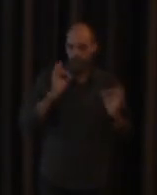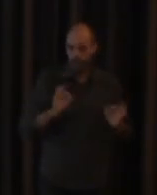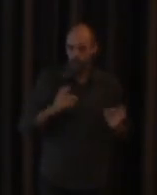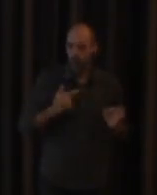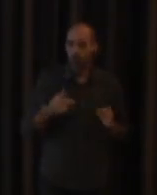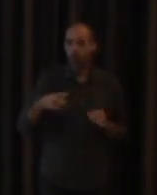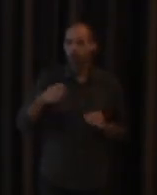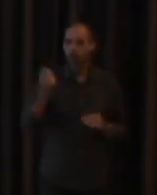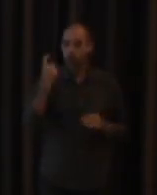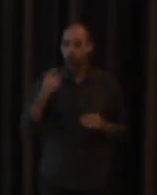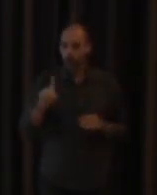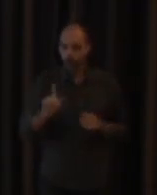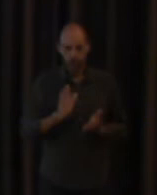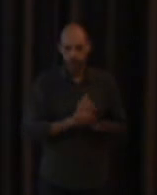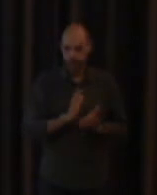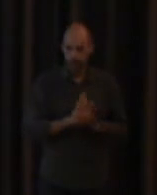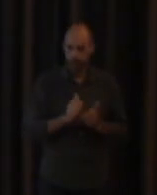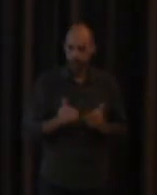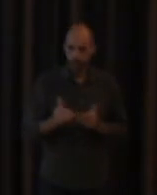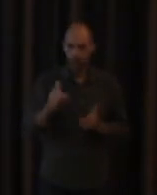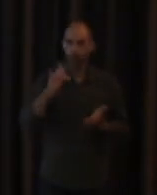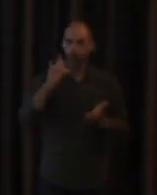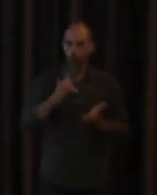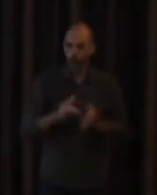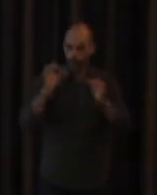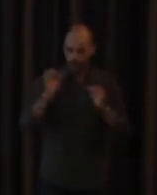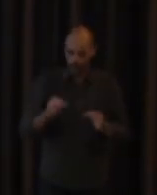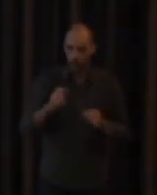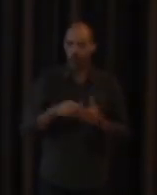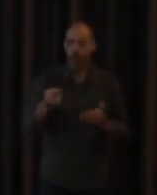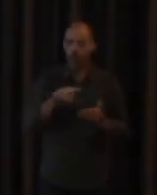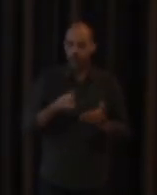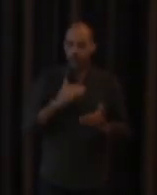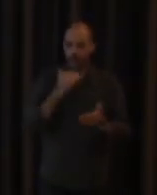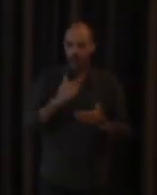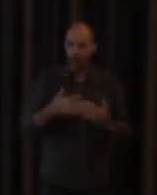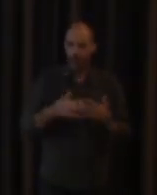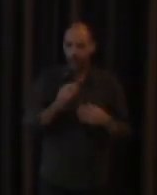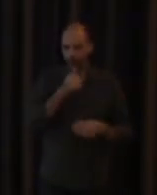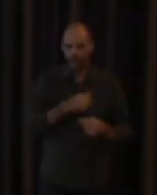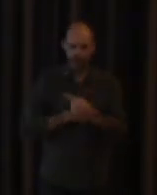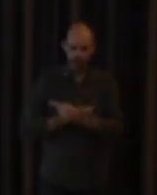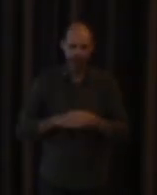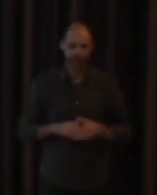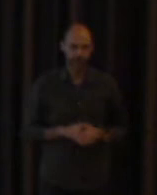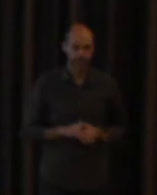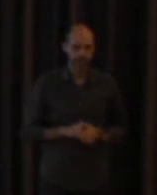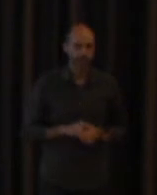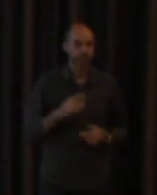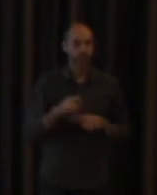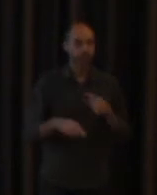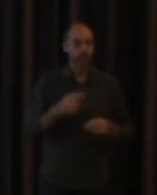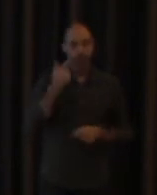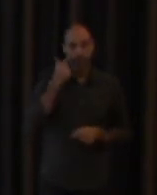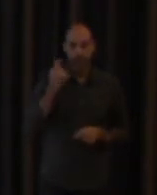patiu, que no passarà gaire temps fins que en alguna assignatura us facin llegir alguna cosa seva. I llavors descobrireu que té